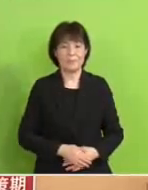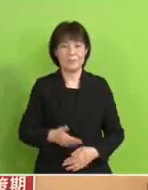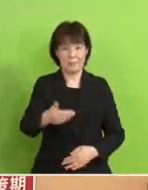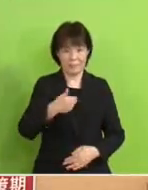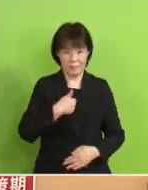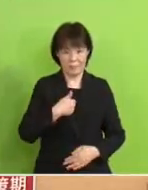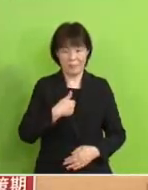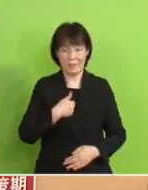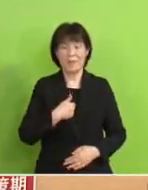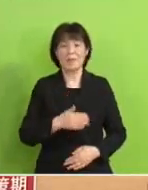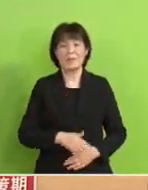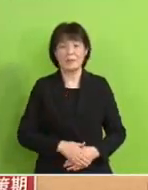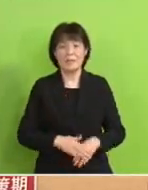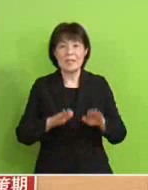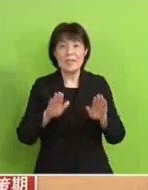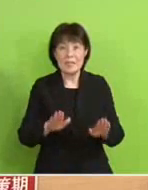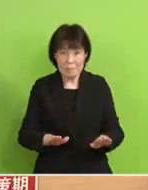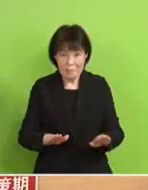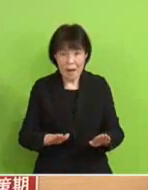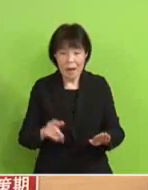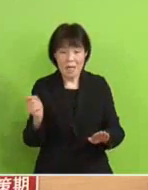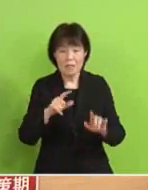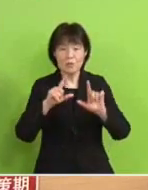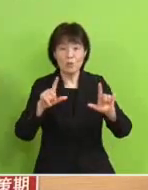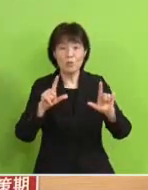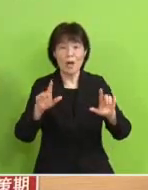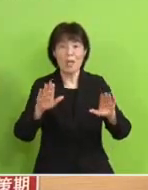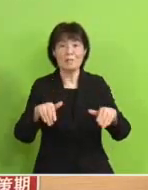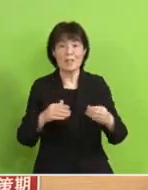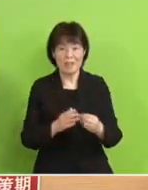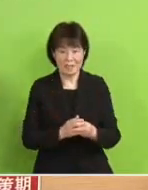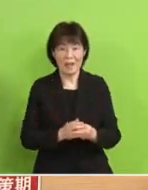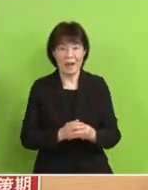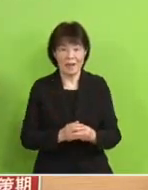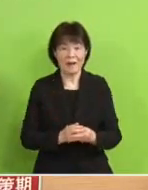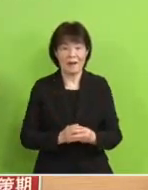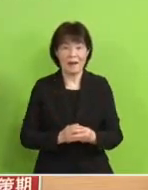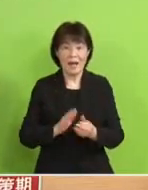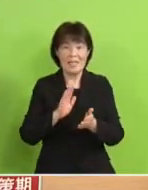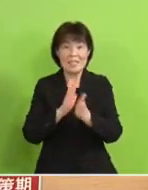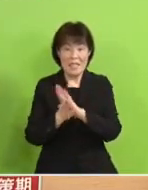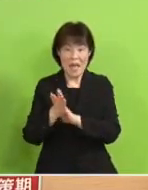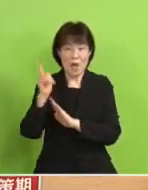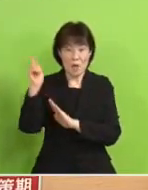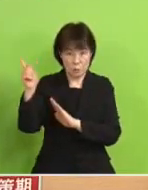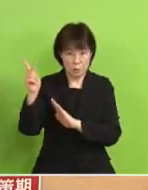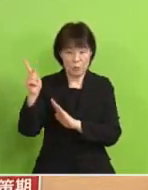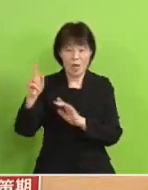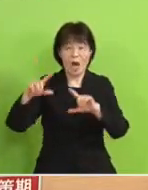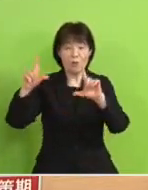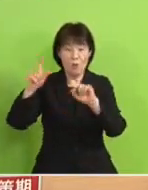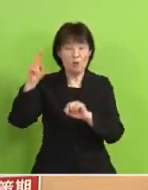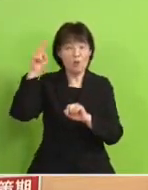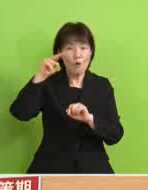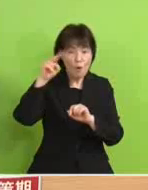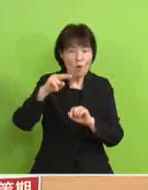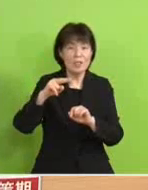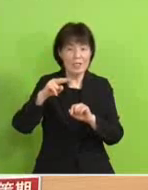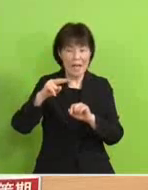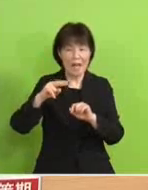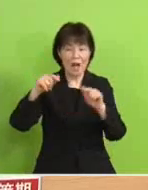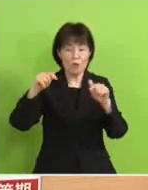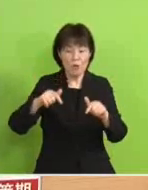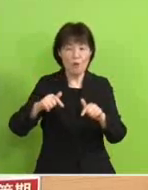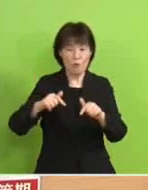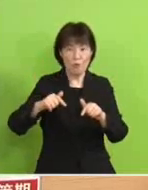愛媛朝日テレビです、はい、今速報が入りまして、政府が東京、大阪、兵庫、京都の4都府県に緊急